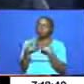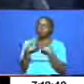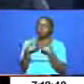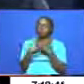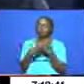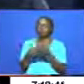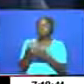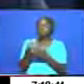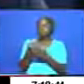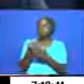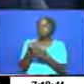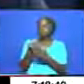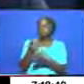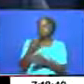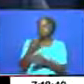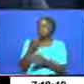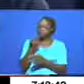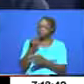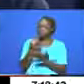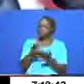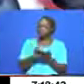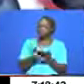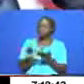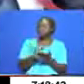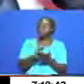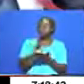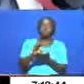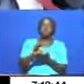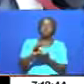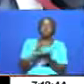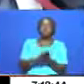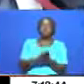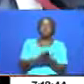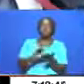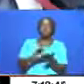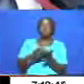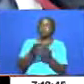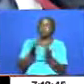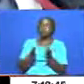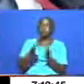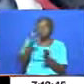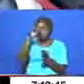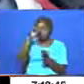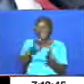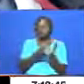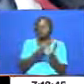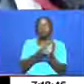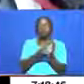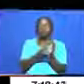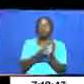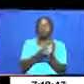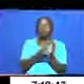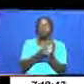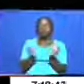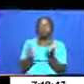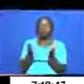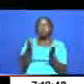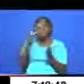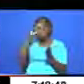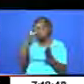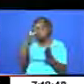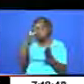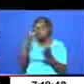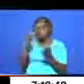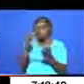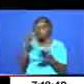hizo zilizokuwa zikitolewa na wafadhili. Gavana wa Machakos Dr. Alfred Mutua alihimiza serikali kuu iwekeze